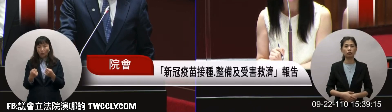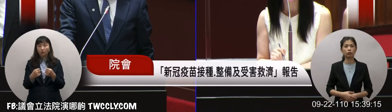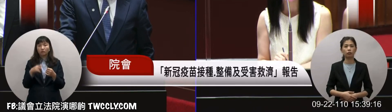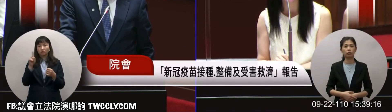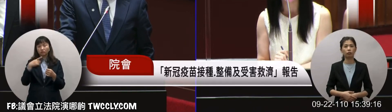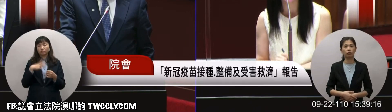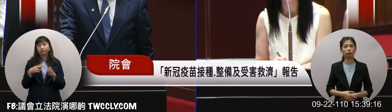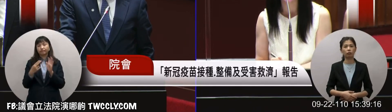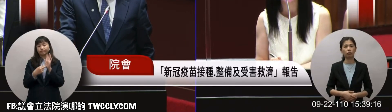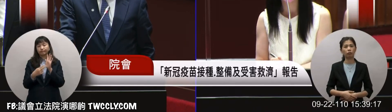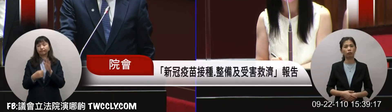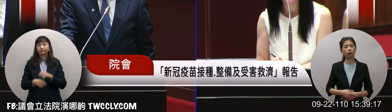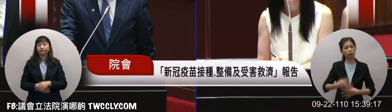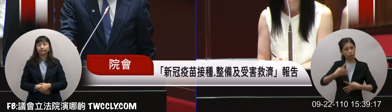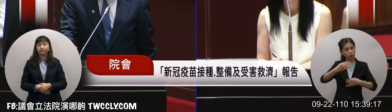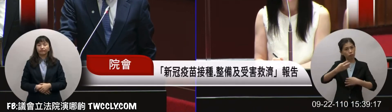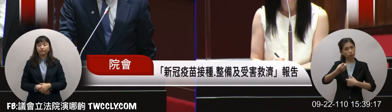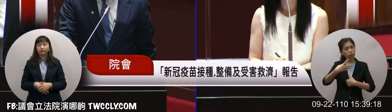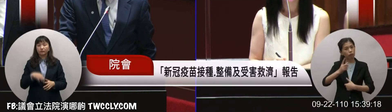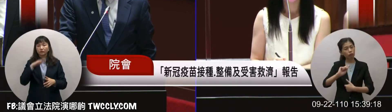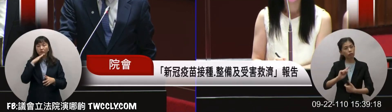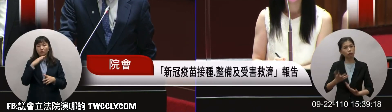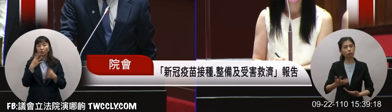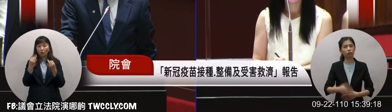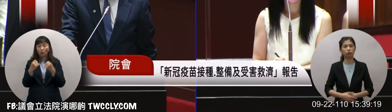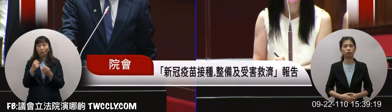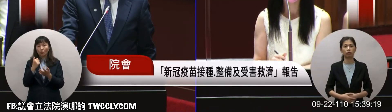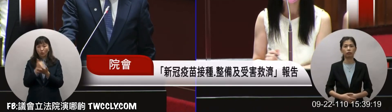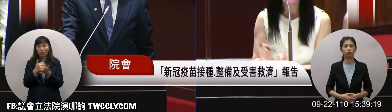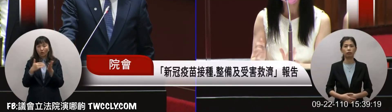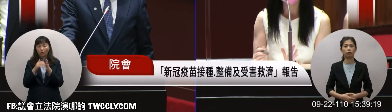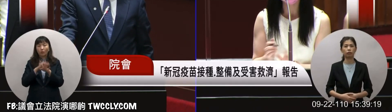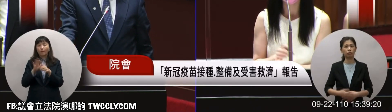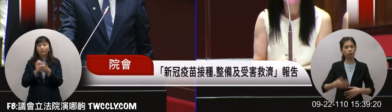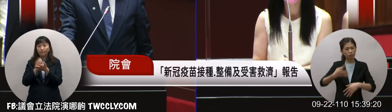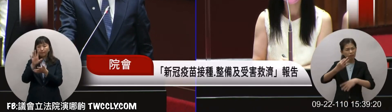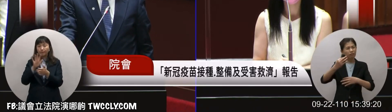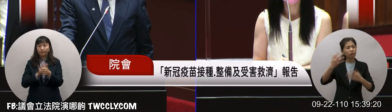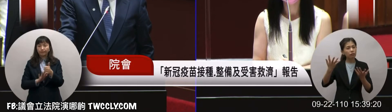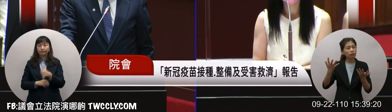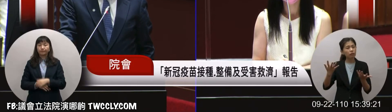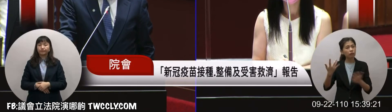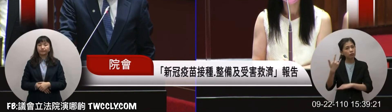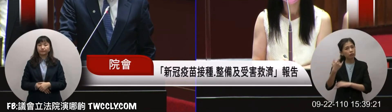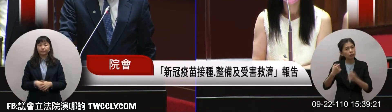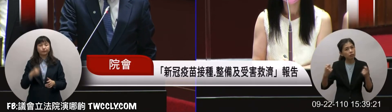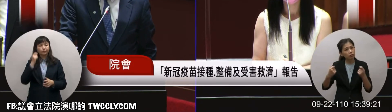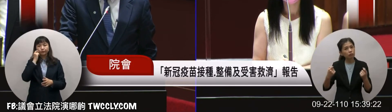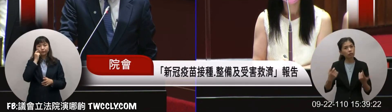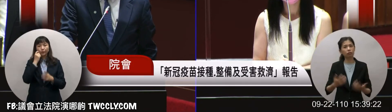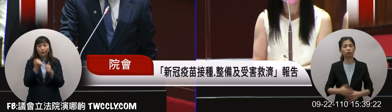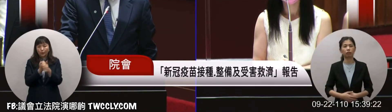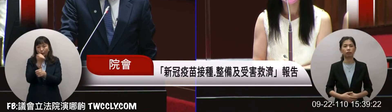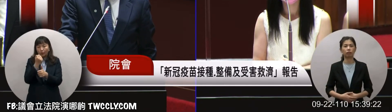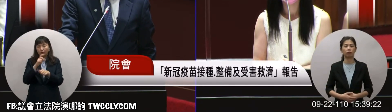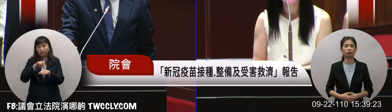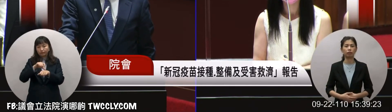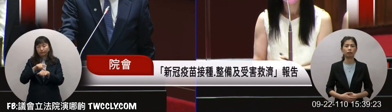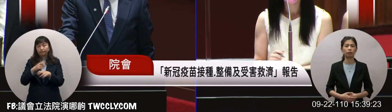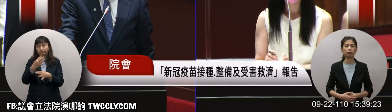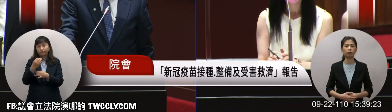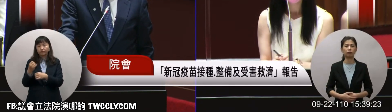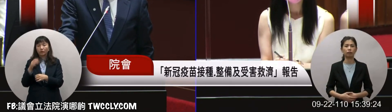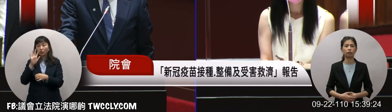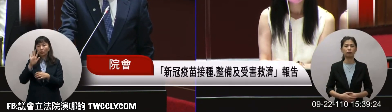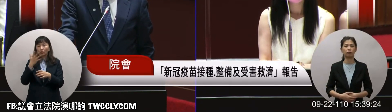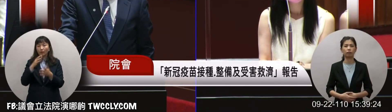个数据大概什么时候会出来？ 出来之后就跟委员做报告。 大概要多久？ 我没有办法完全掌握这样的时间，不过有